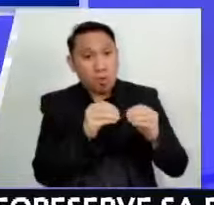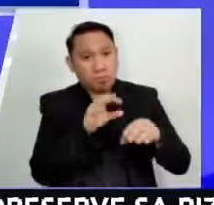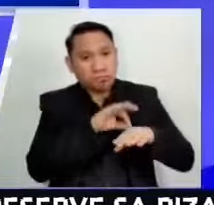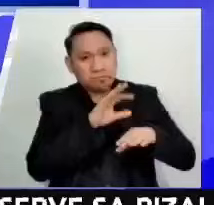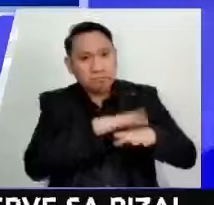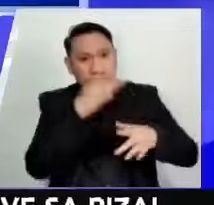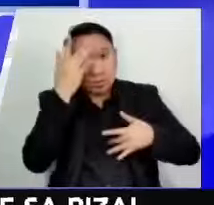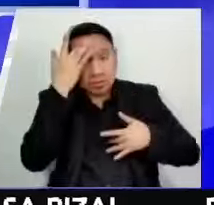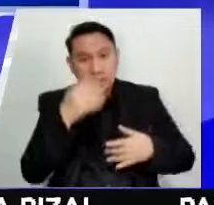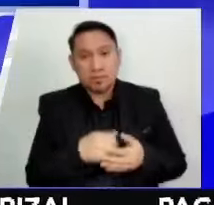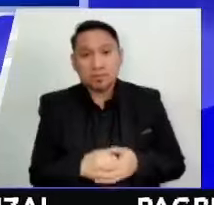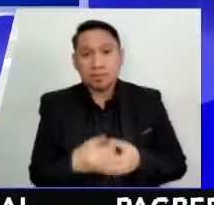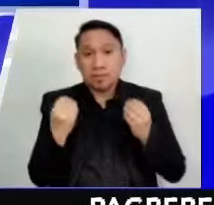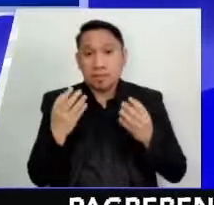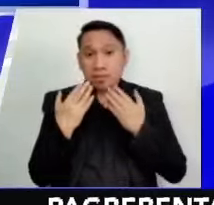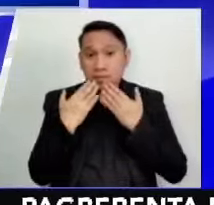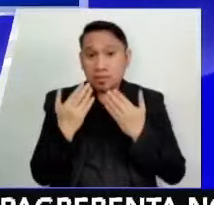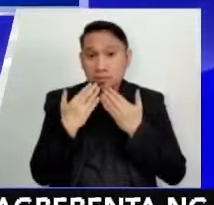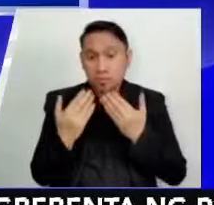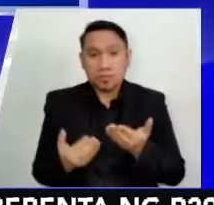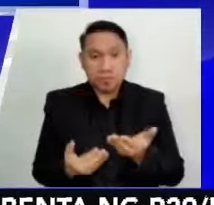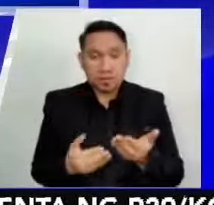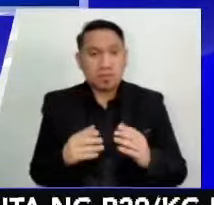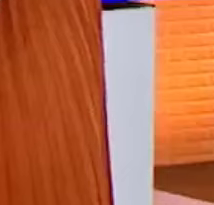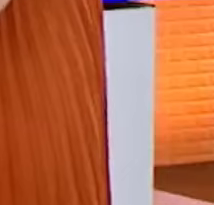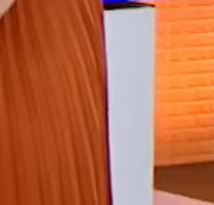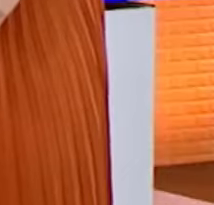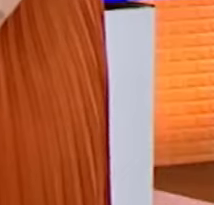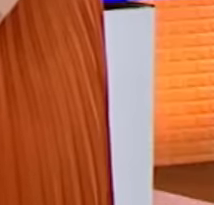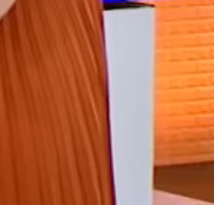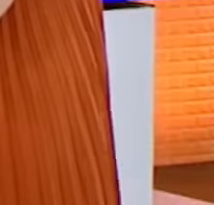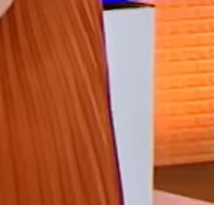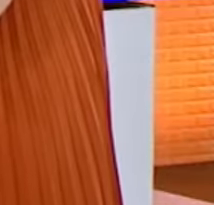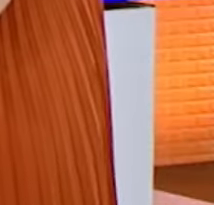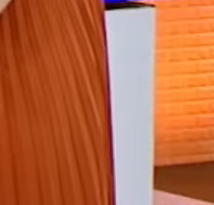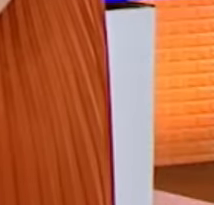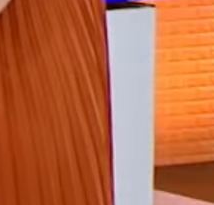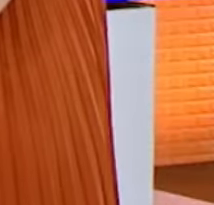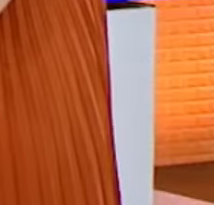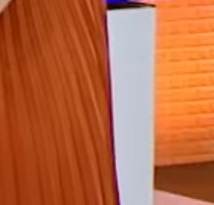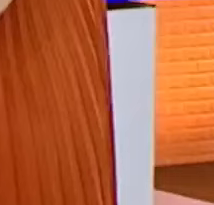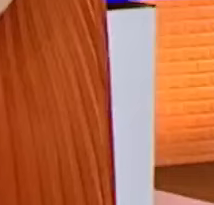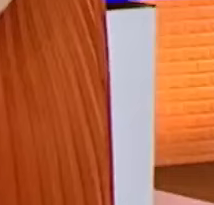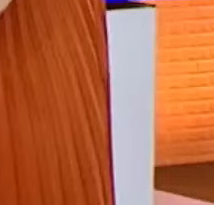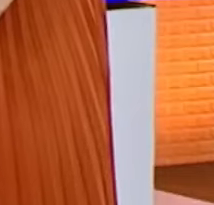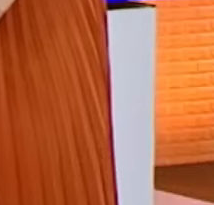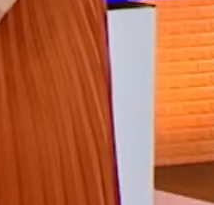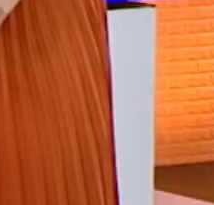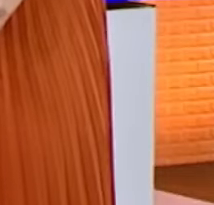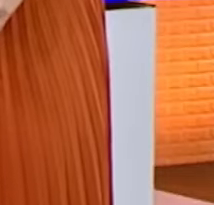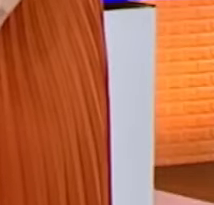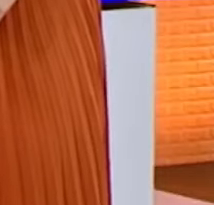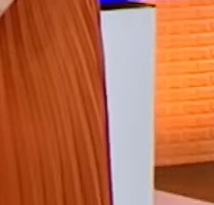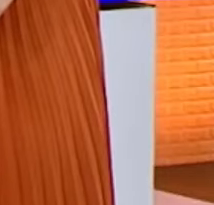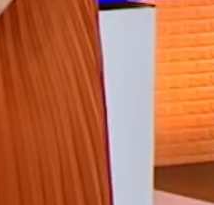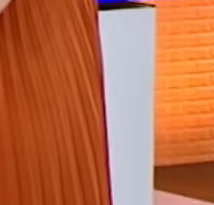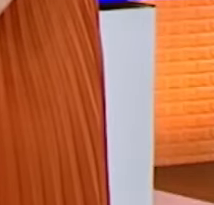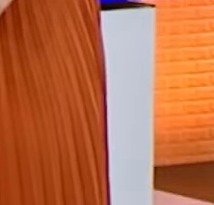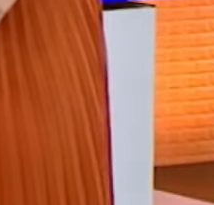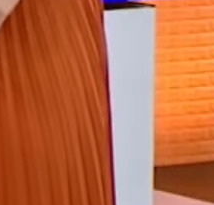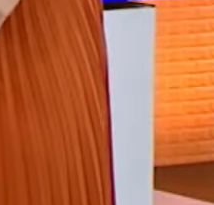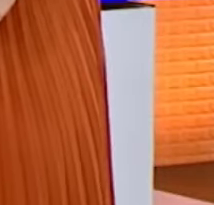Salamat Fe Marie dumabok ng GMA Regional TV mga kapuso para una ka sa mga balita mag-subscribe sa GMA integrated news